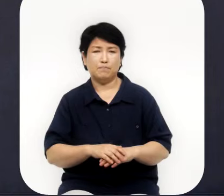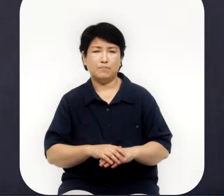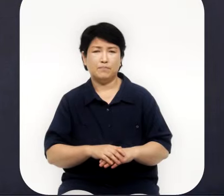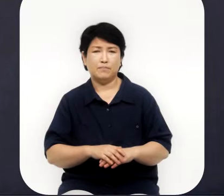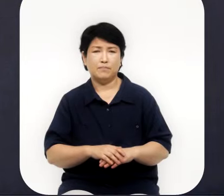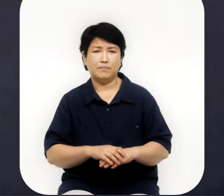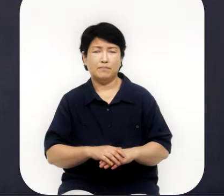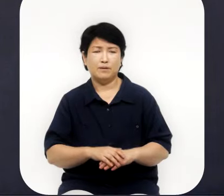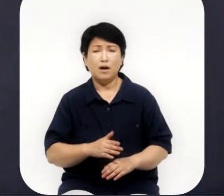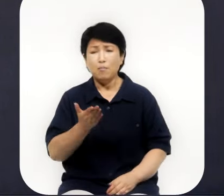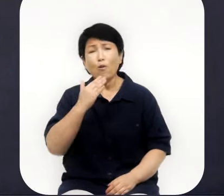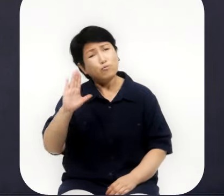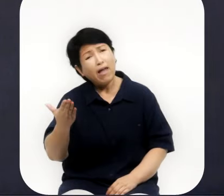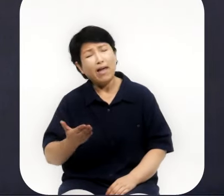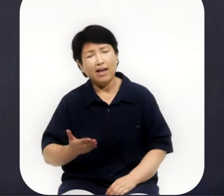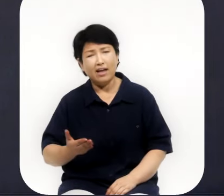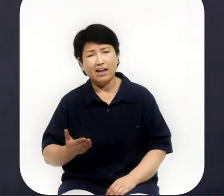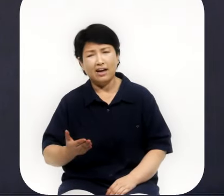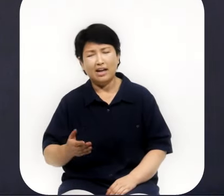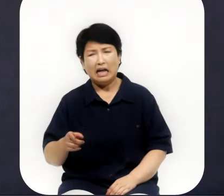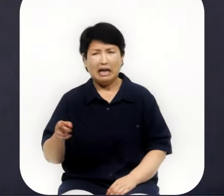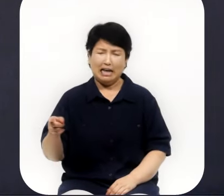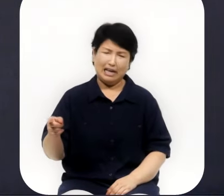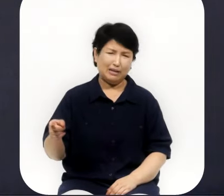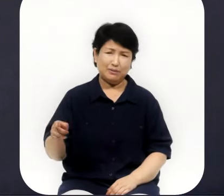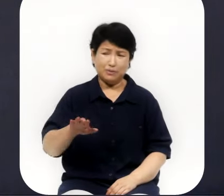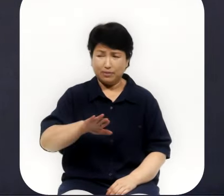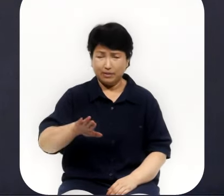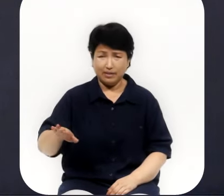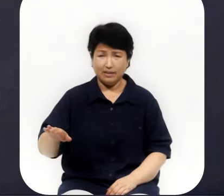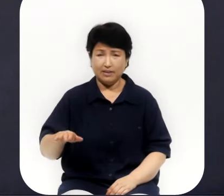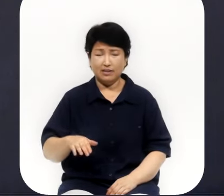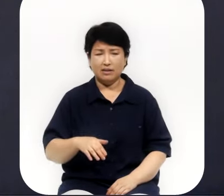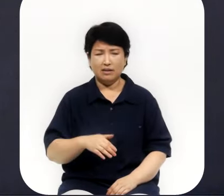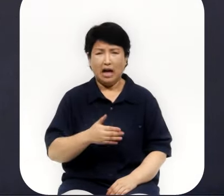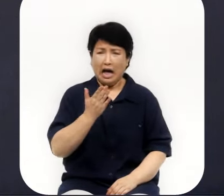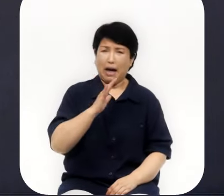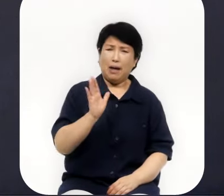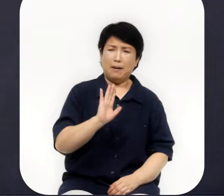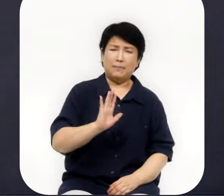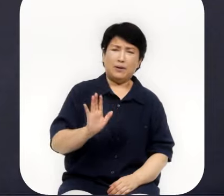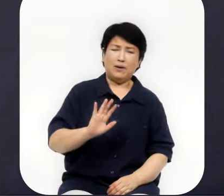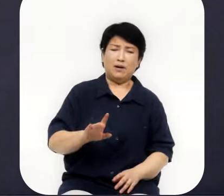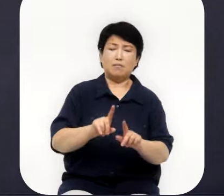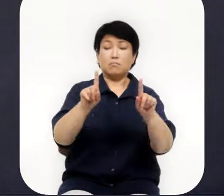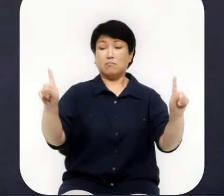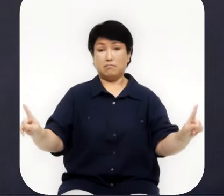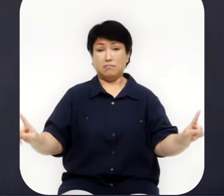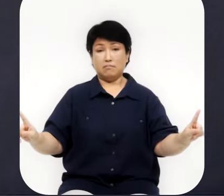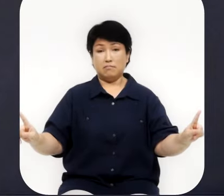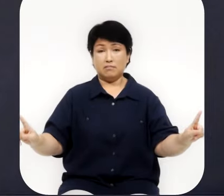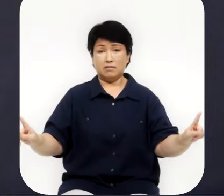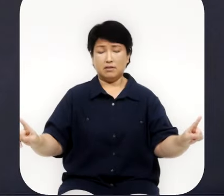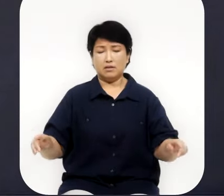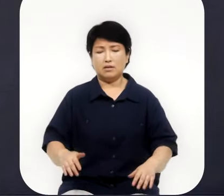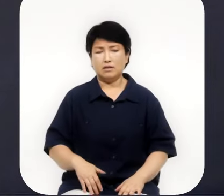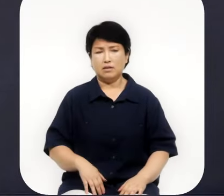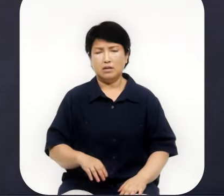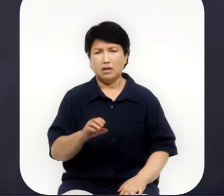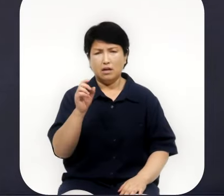된다. 이것도 극단이라는 거예요. 그러면 기본적으로는 안 하면 좋다 하는 반대 입장을